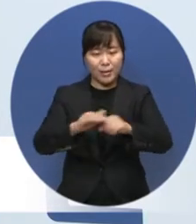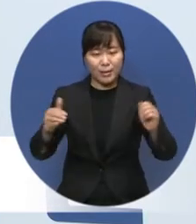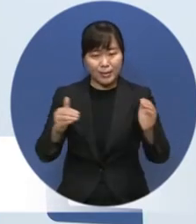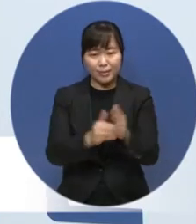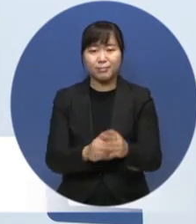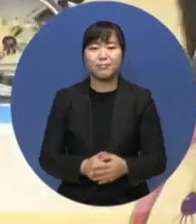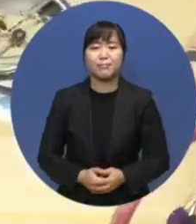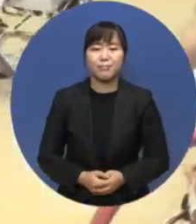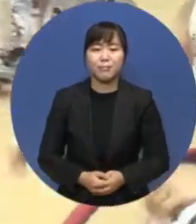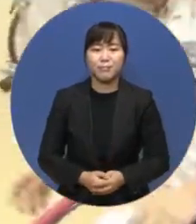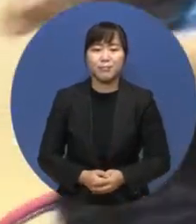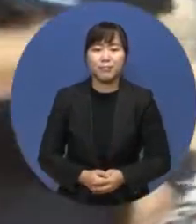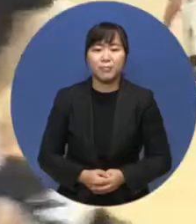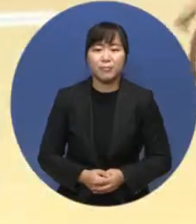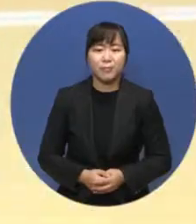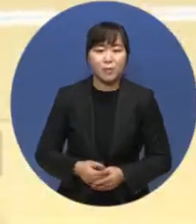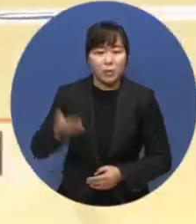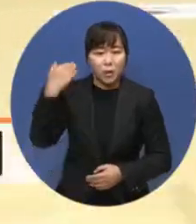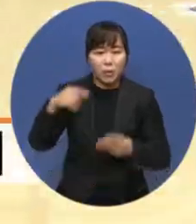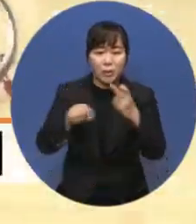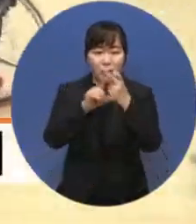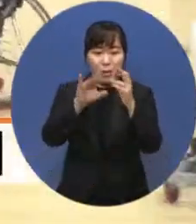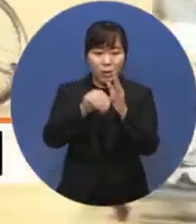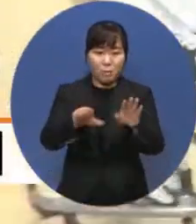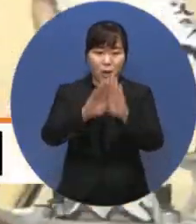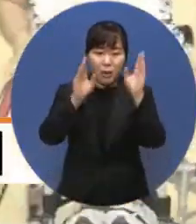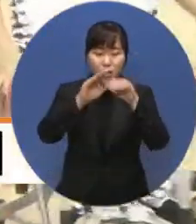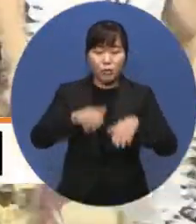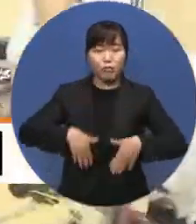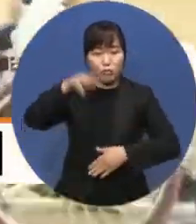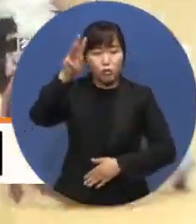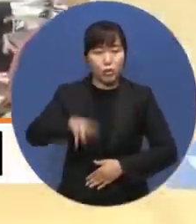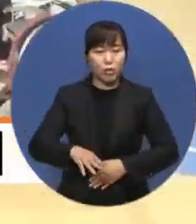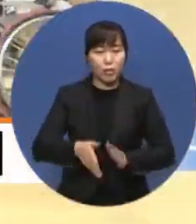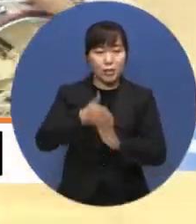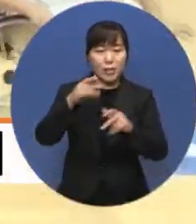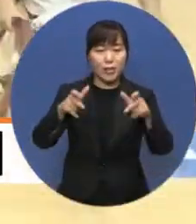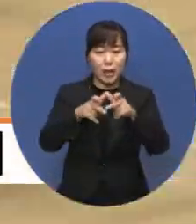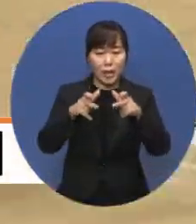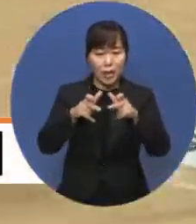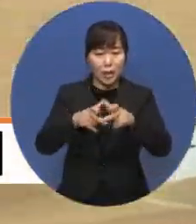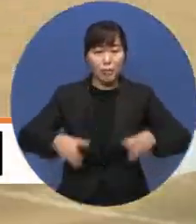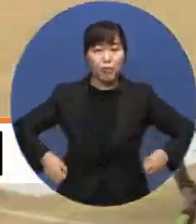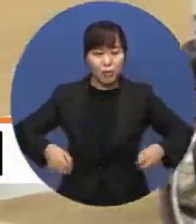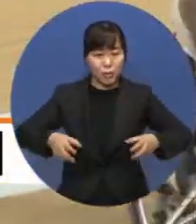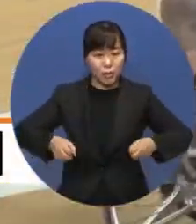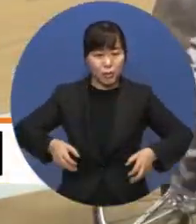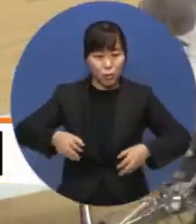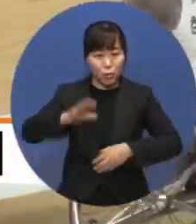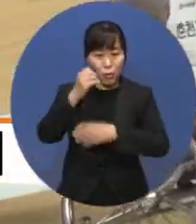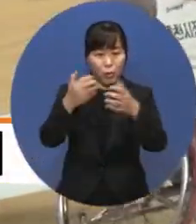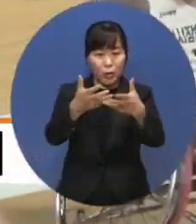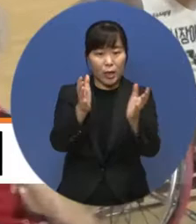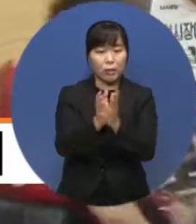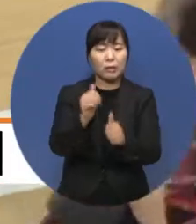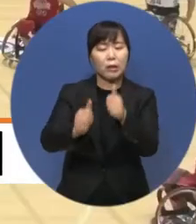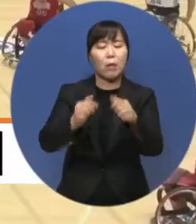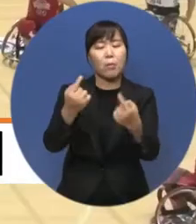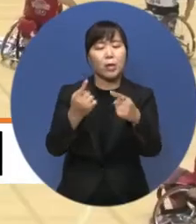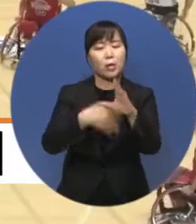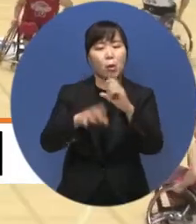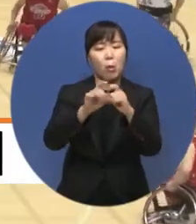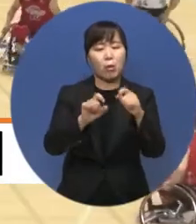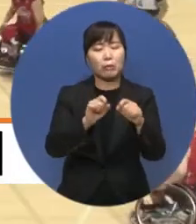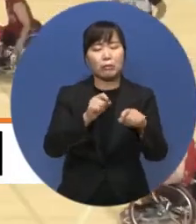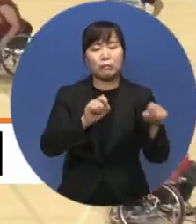끝내도록 하겠습니다. 지난해 12월 창단한 춘천시 장애인체육회 휠체어농구단은 리그를 통해 예정보다 늦은 첫